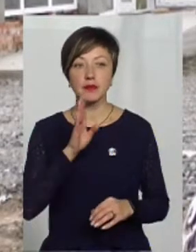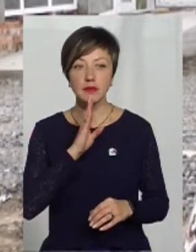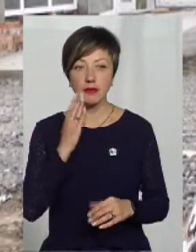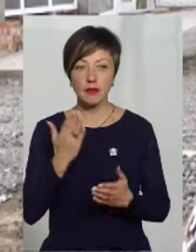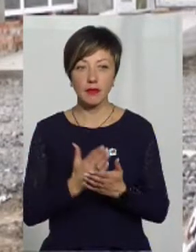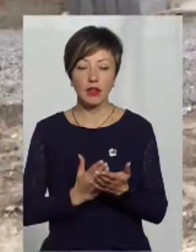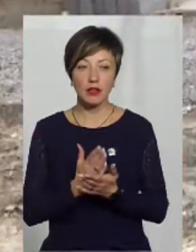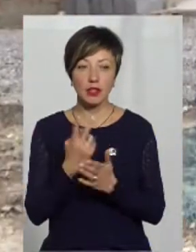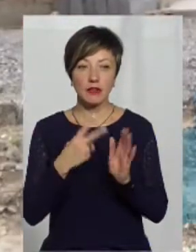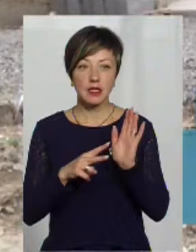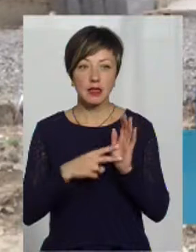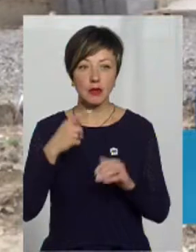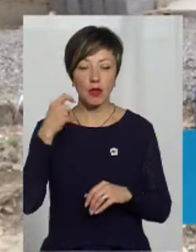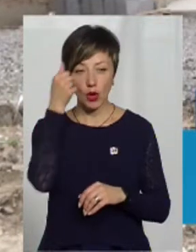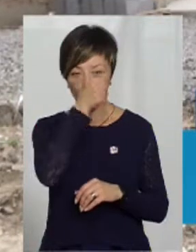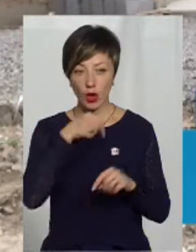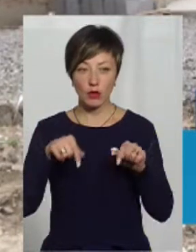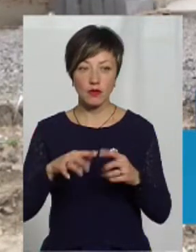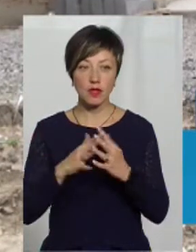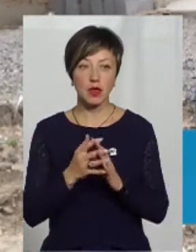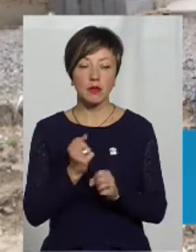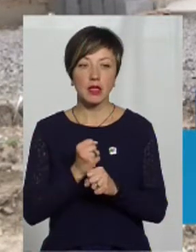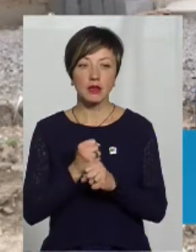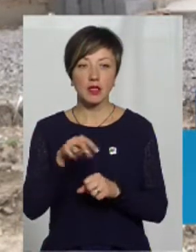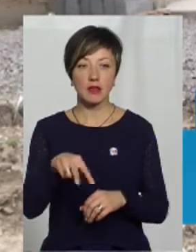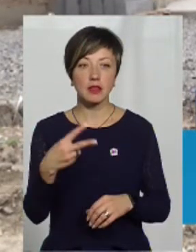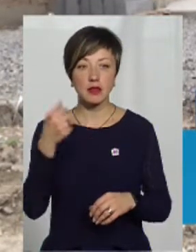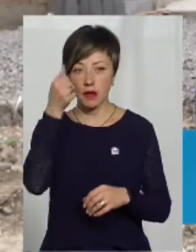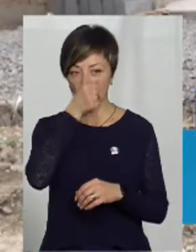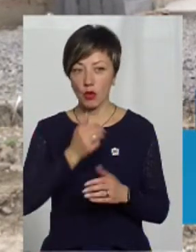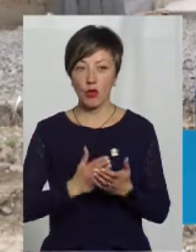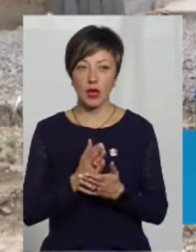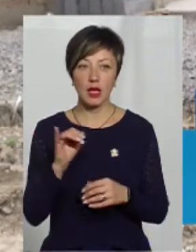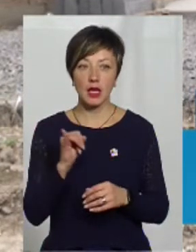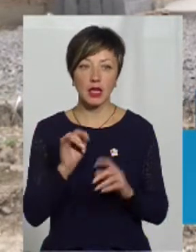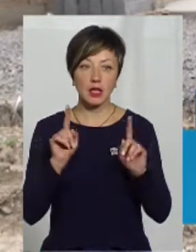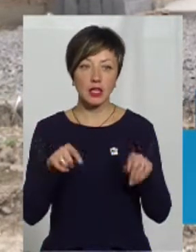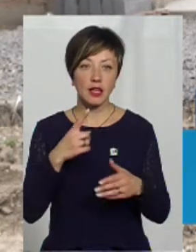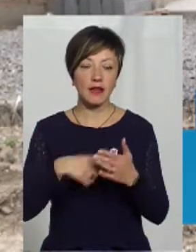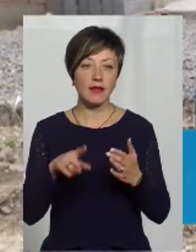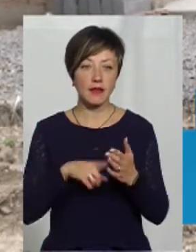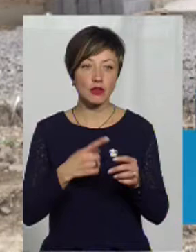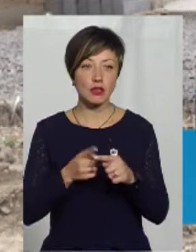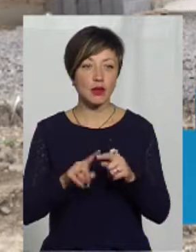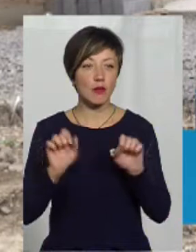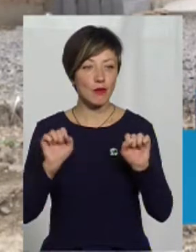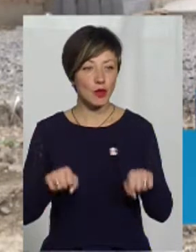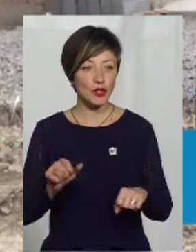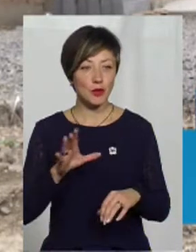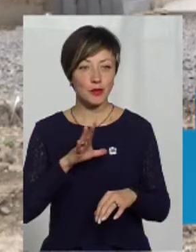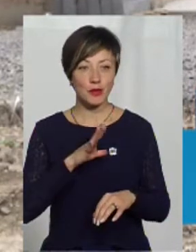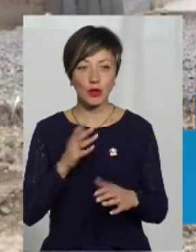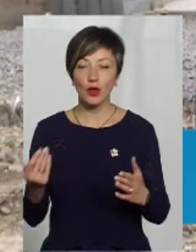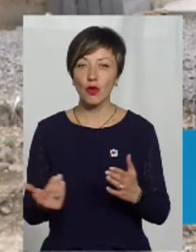має 27 років. Я в селі Пилява працюю вже 22 роки. І навіть не вірила, що це може бути нам